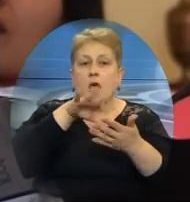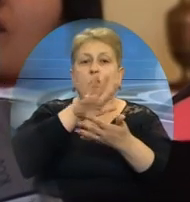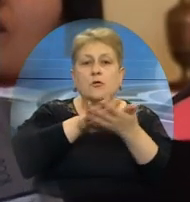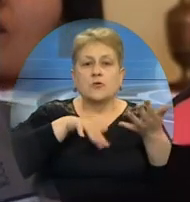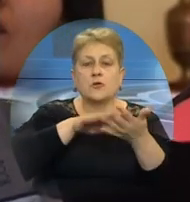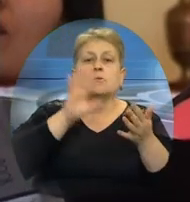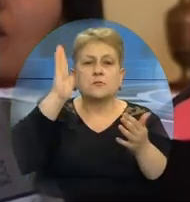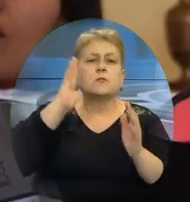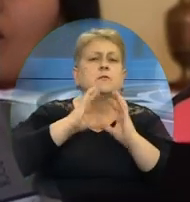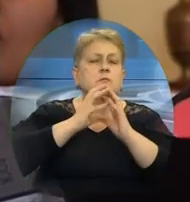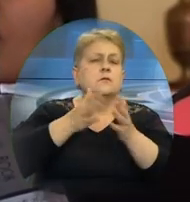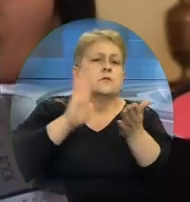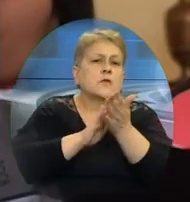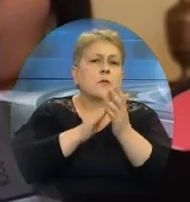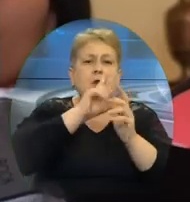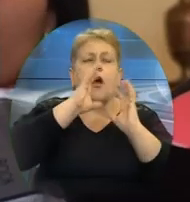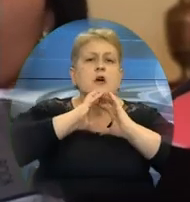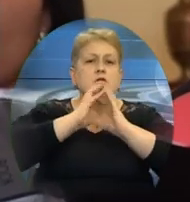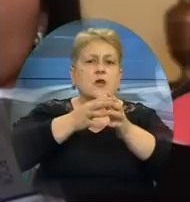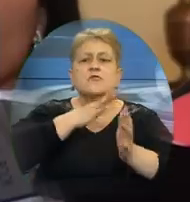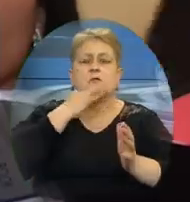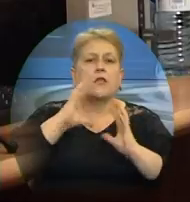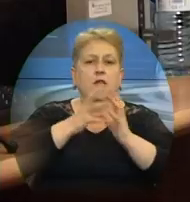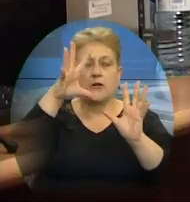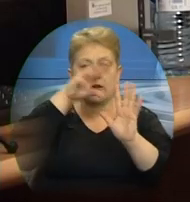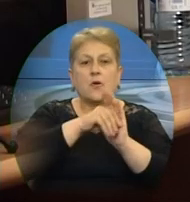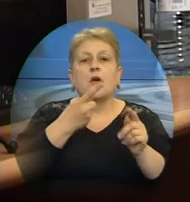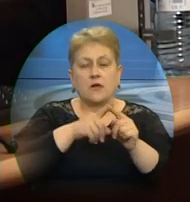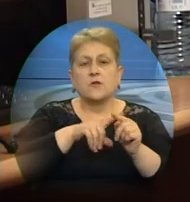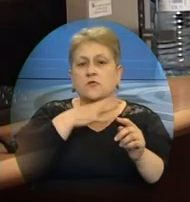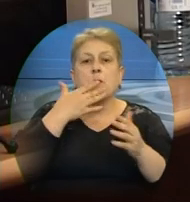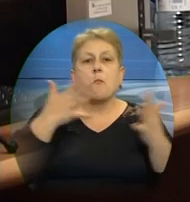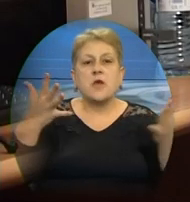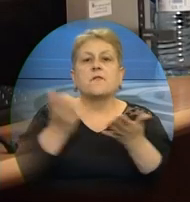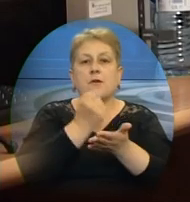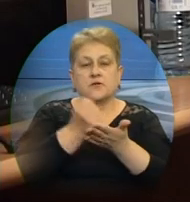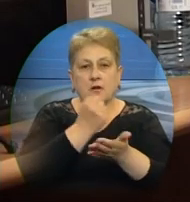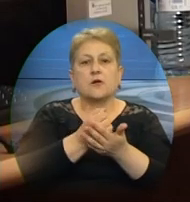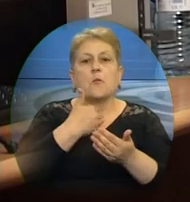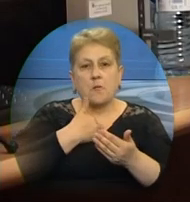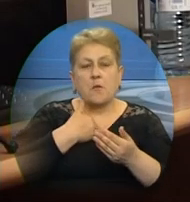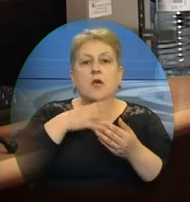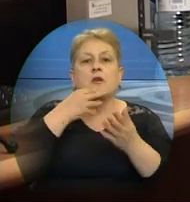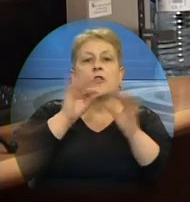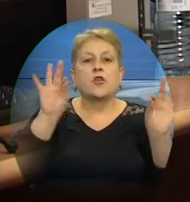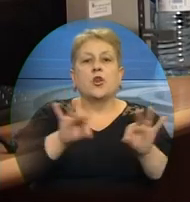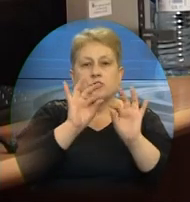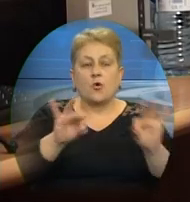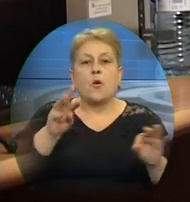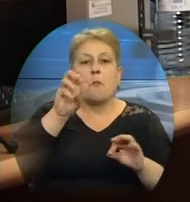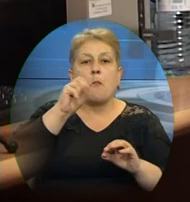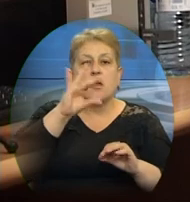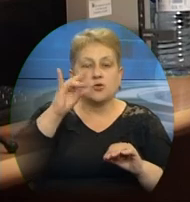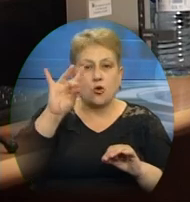արդեն նրանց համար պիտի ծափարեին աշխարհի շատ երկրներում։ Ասեմ, որ բավականին մեծ է վաստակը այստեղ մեր հիմնադիր դիրիժոր